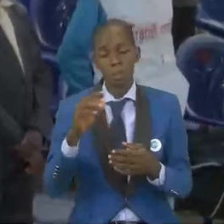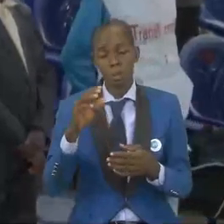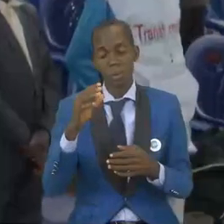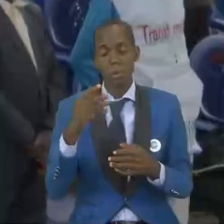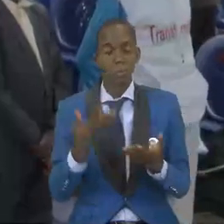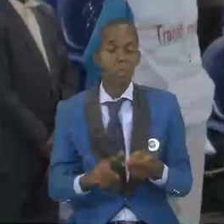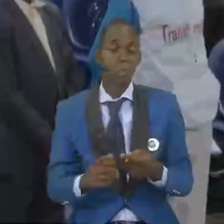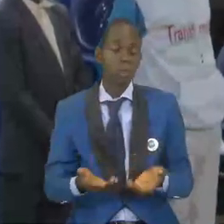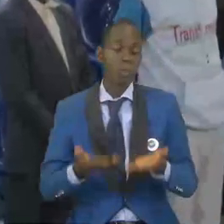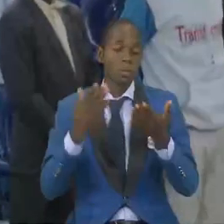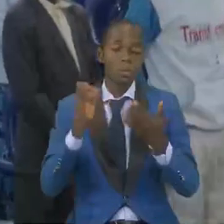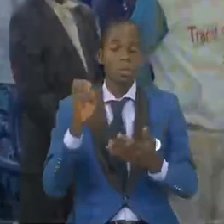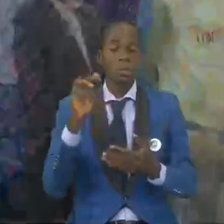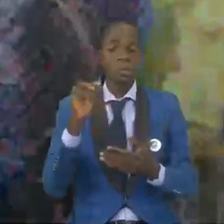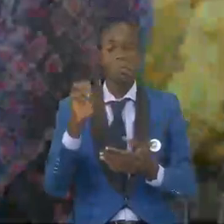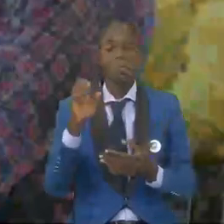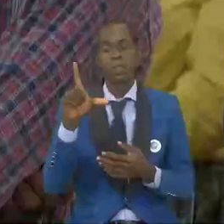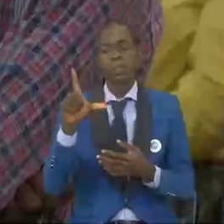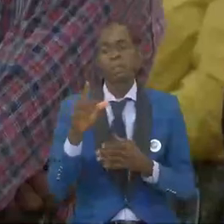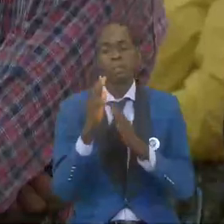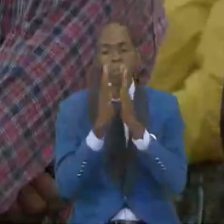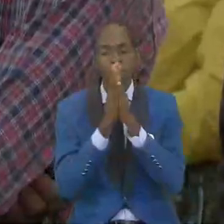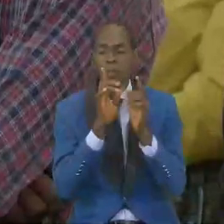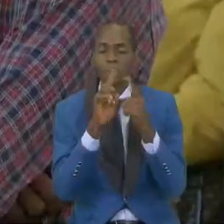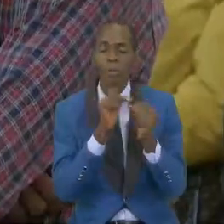Parle au Seigneur. Seigneur, aide-moi.